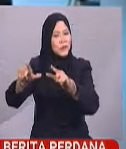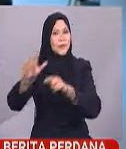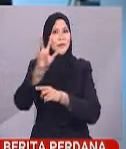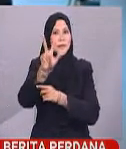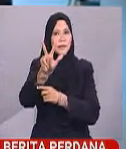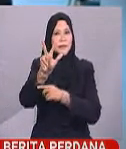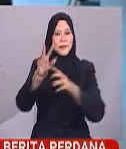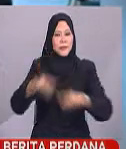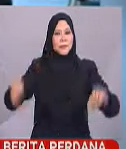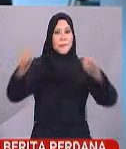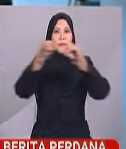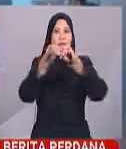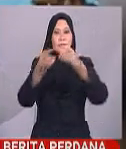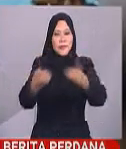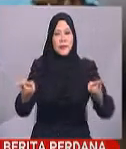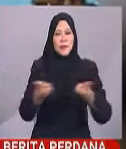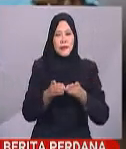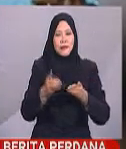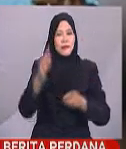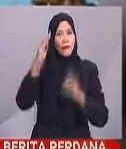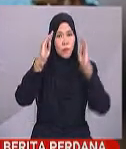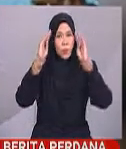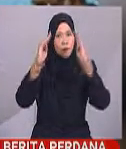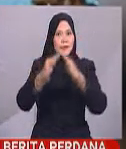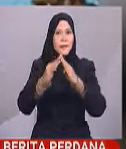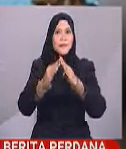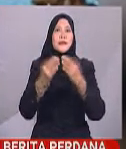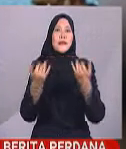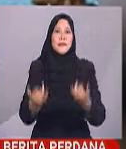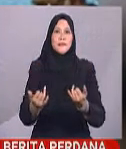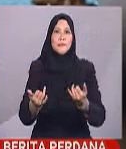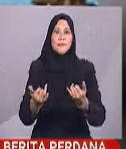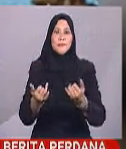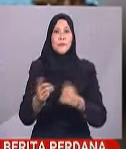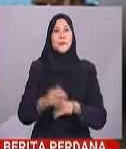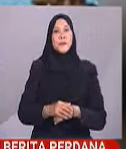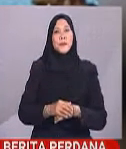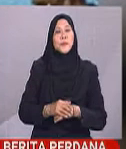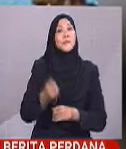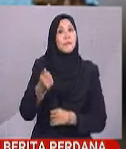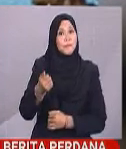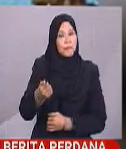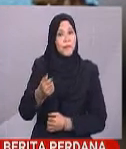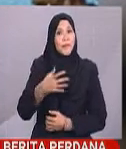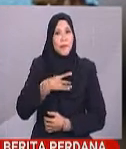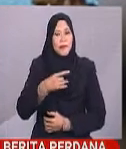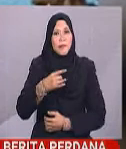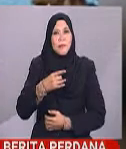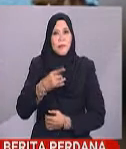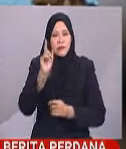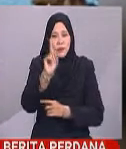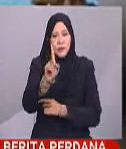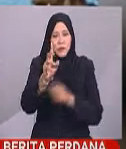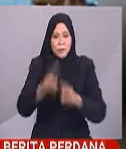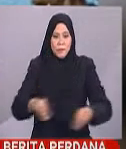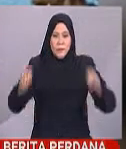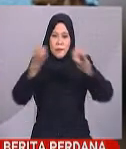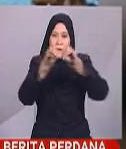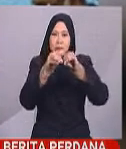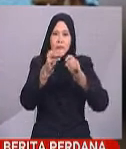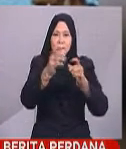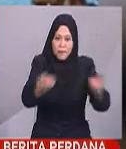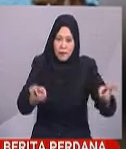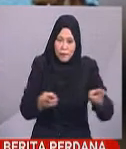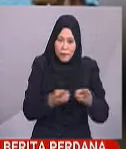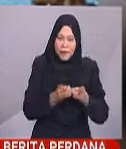3 buah masjid di daerah Kuantan hari ini. Baginda turut berkenan, hanya 1 masjid di setiap daerah